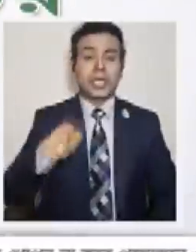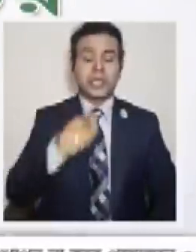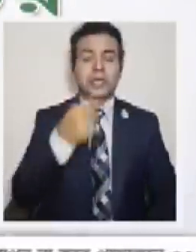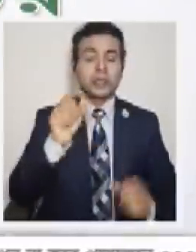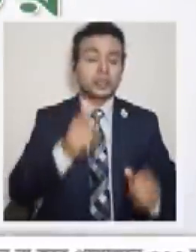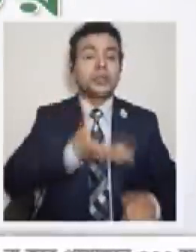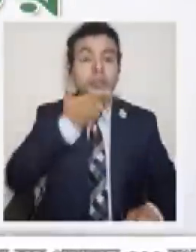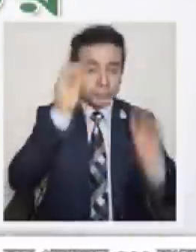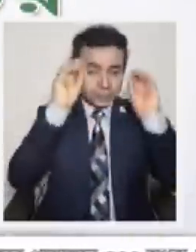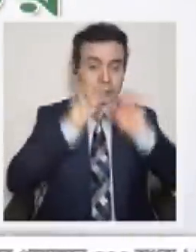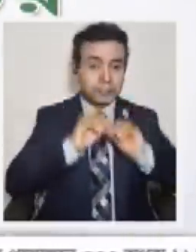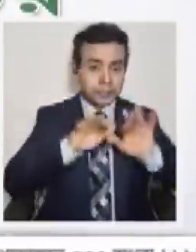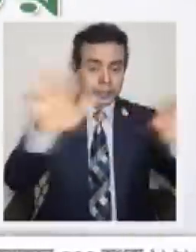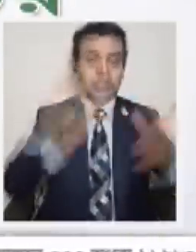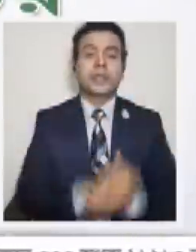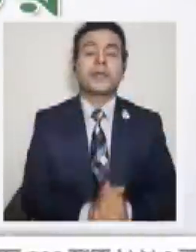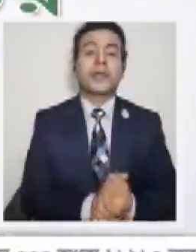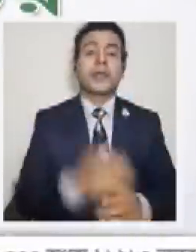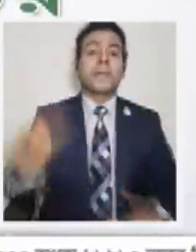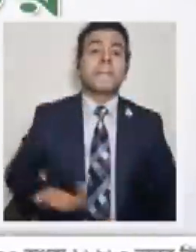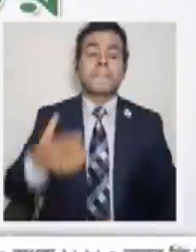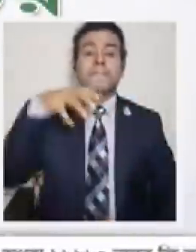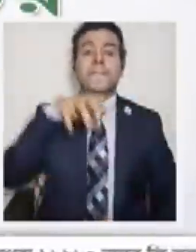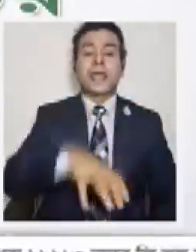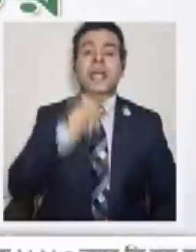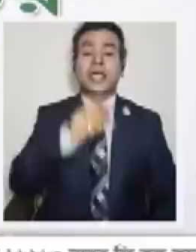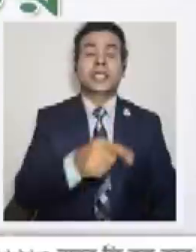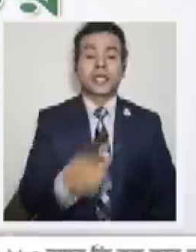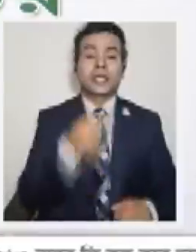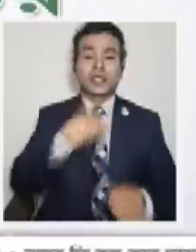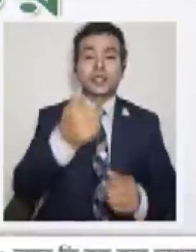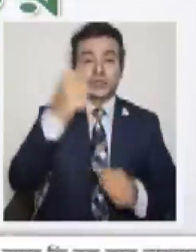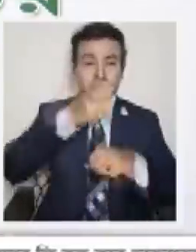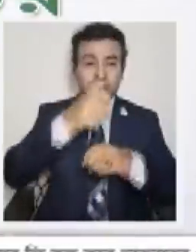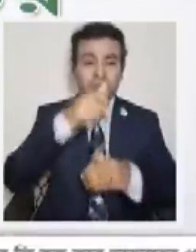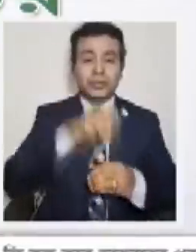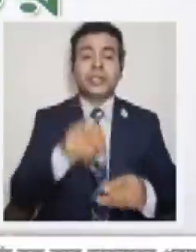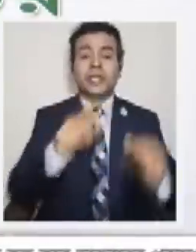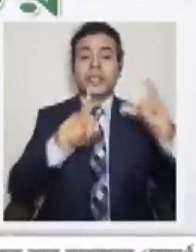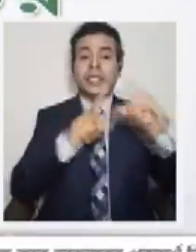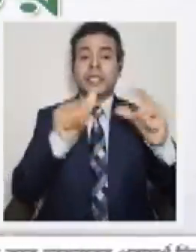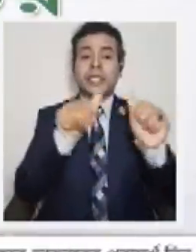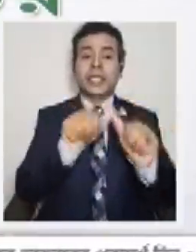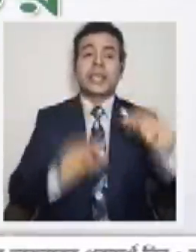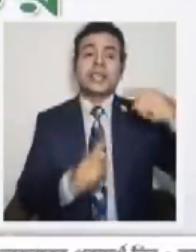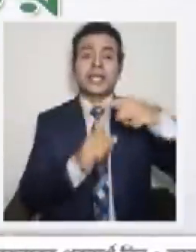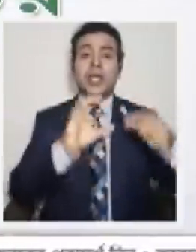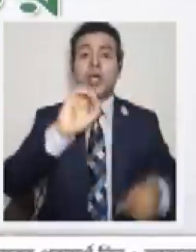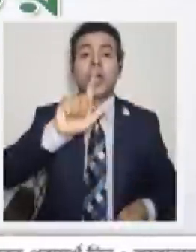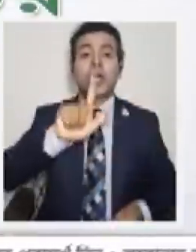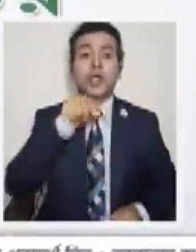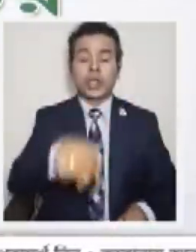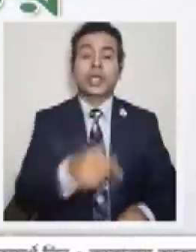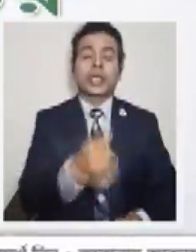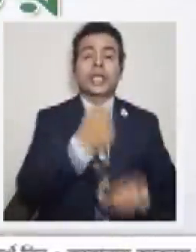জন্য বাংলাদেশ স্কাউট কাজ করে যাচ্ছে এবং ডেটল হারপিক পরিচ্ছন্ন বাংলাদেশ এ কাজে বাংলাদেশ স্কাউটসের